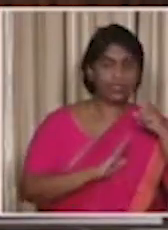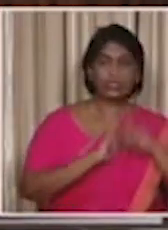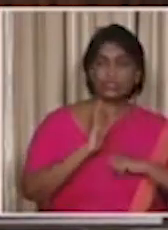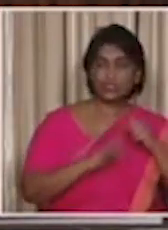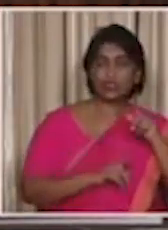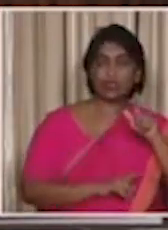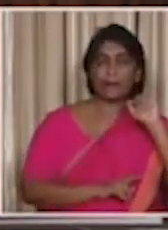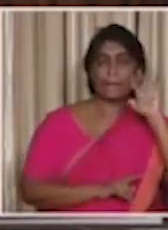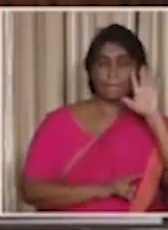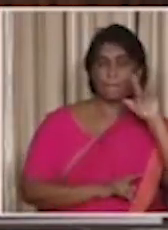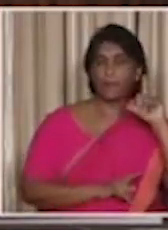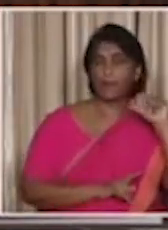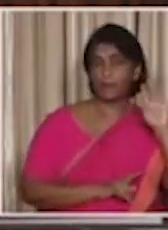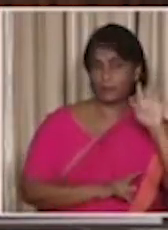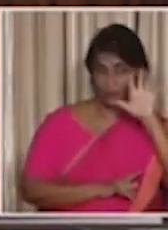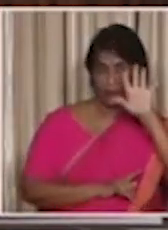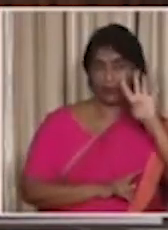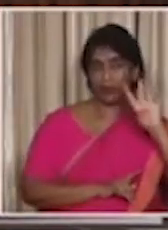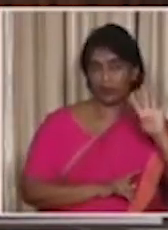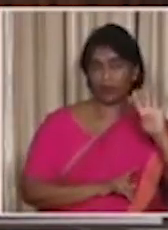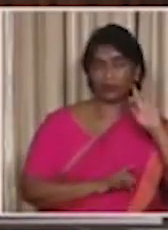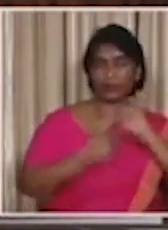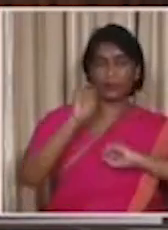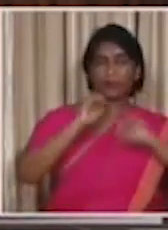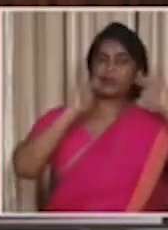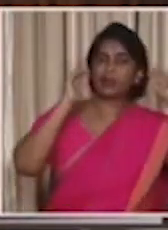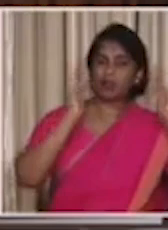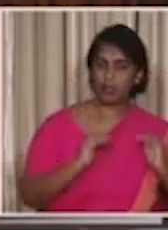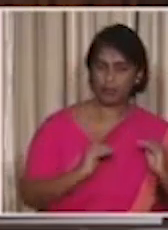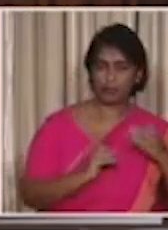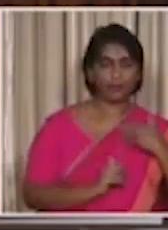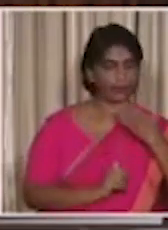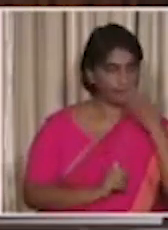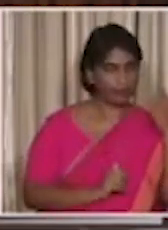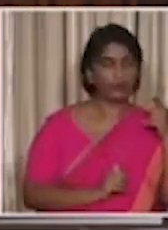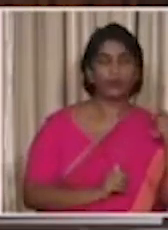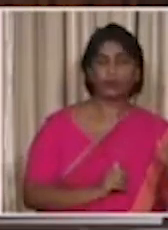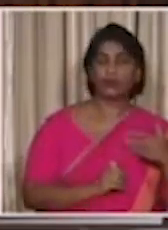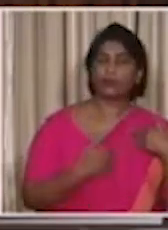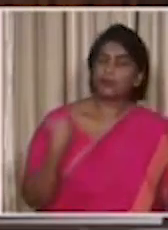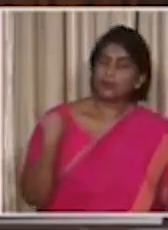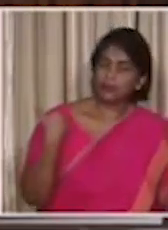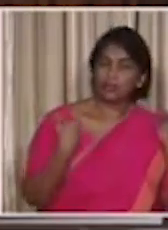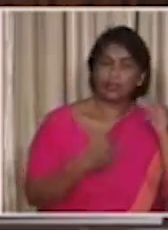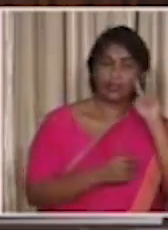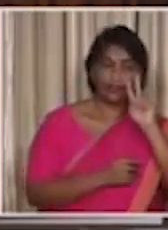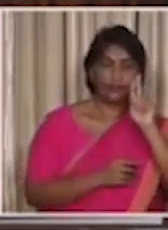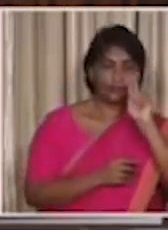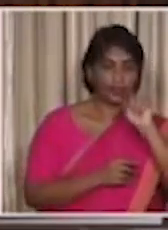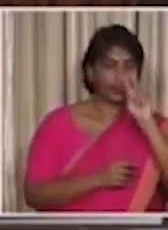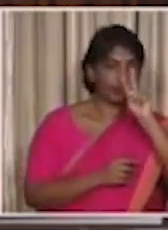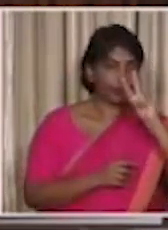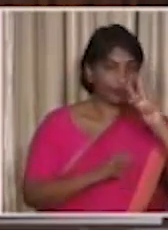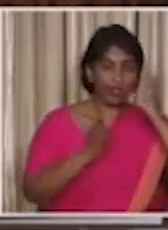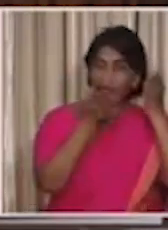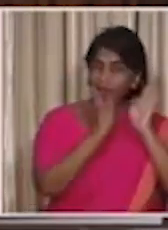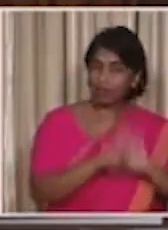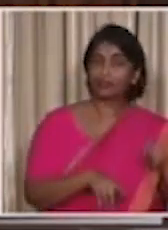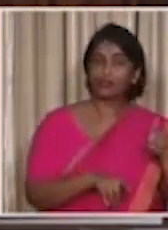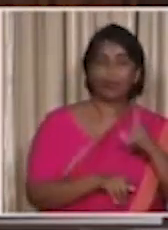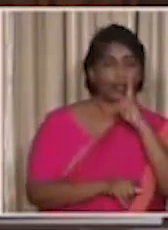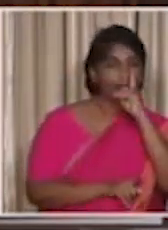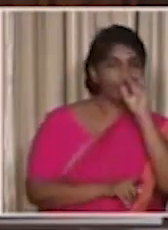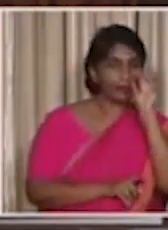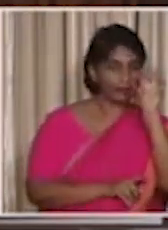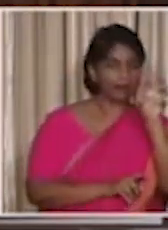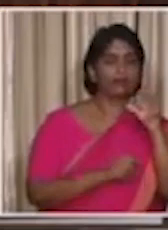එය 54%ක් දක්වා පහතේලන්ට අපිට හැකි වුණා අප වෙහෙසෙන්නේ 2023 අවසන් වෙද්දී එය තනි